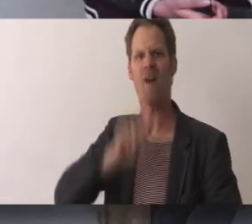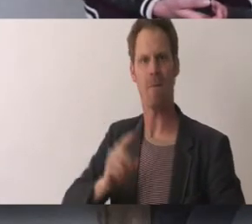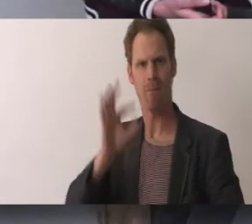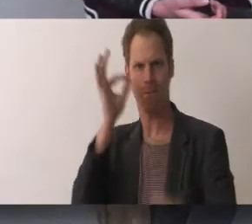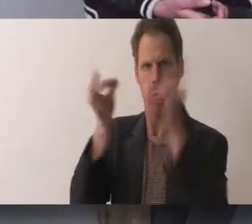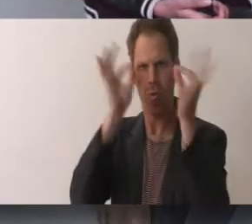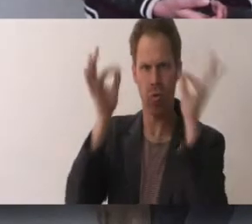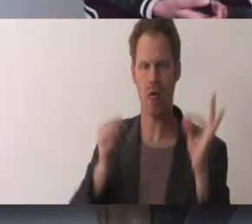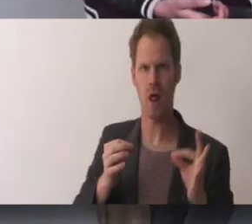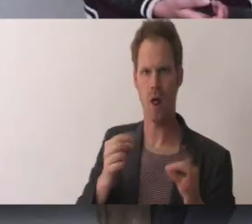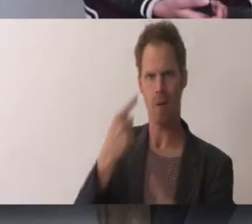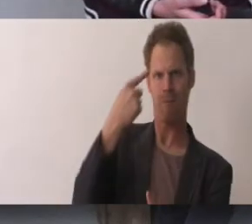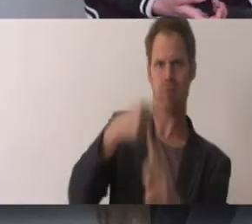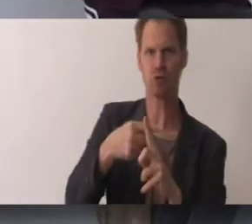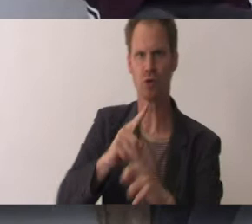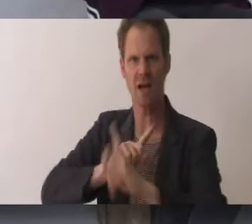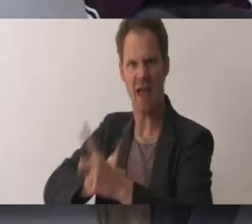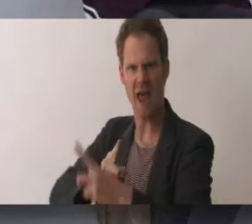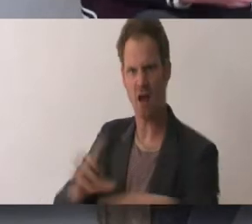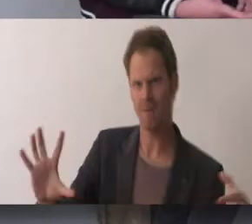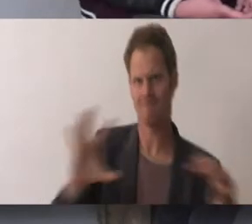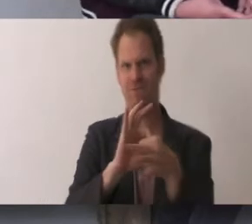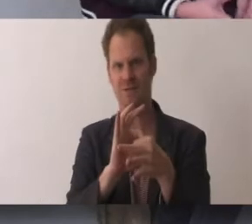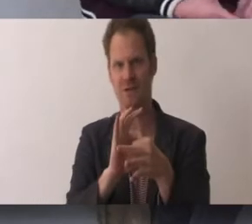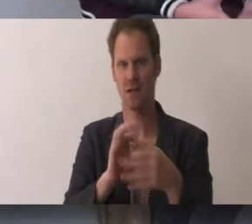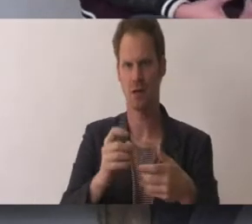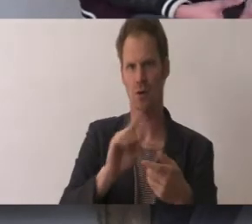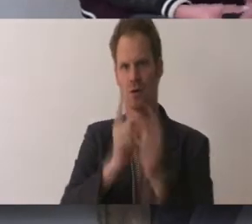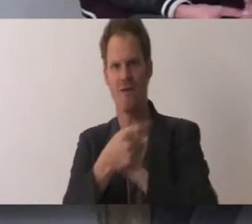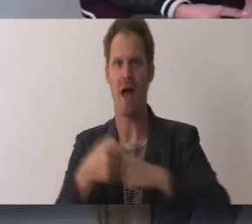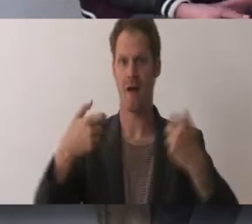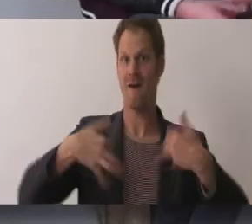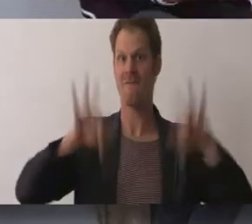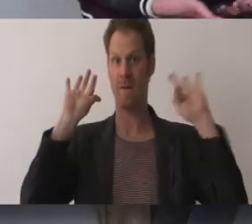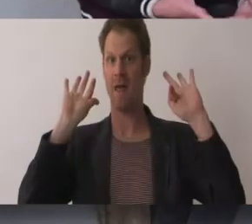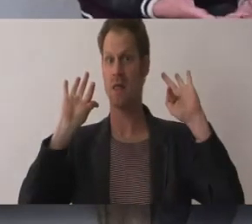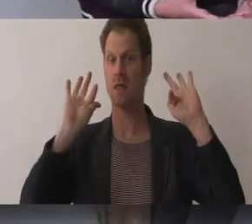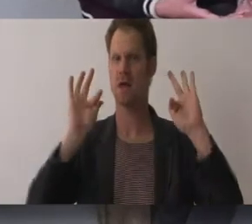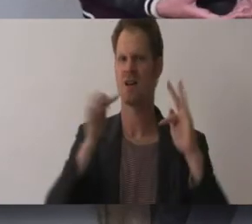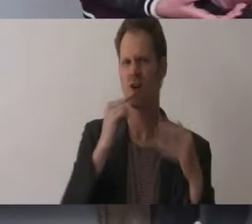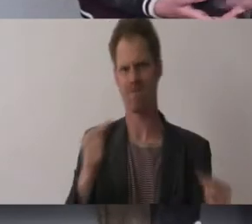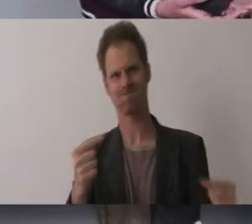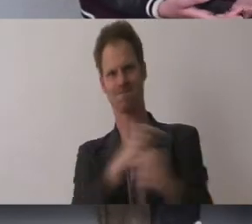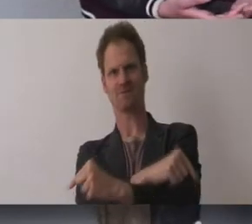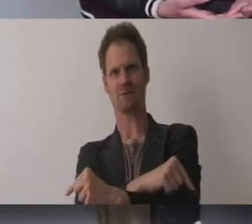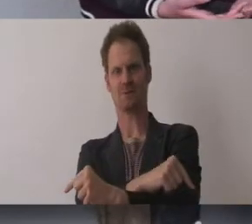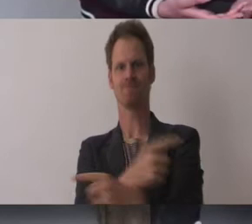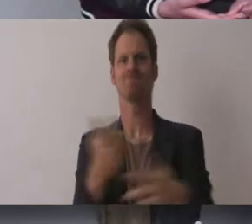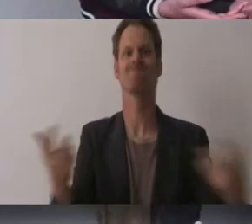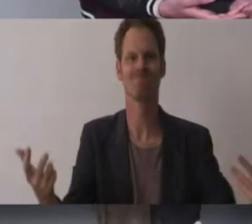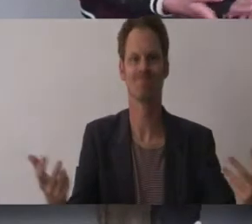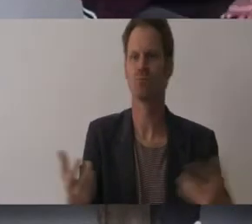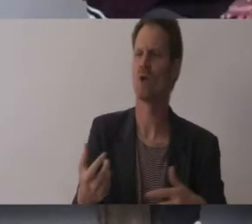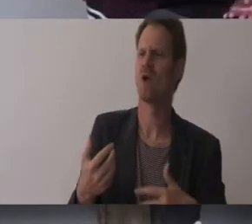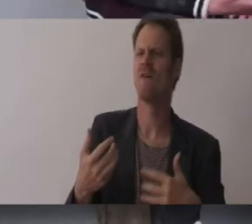de maquillage, de shorts et de talons hauts, c'est cette association-là en fait qui fait fait même. C'est justement cette contradiction dont on n ni en train de